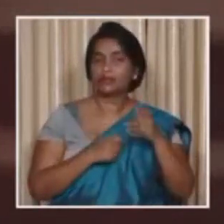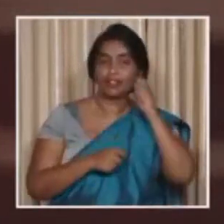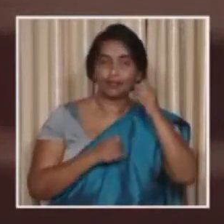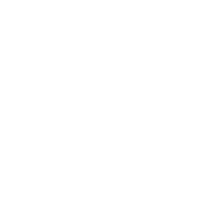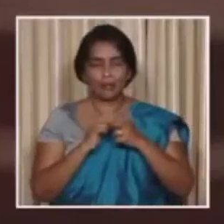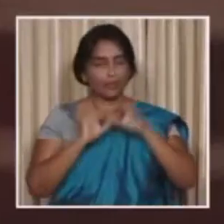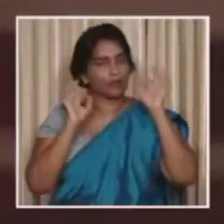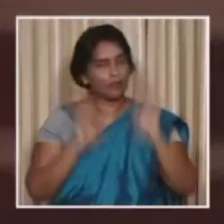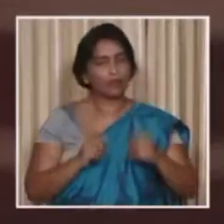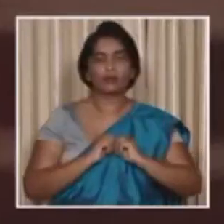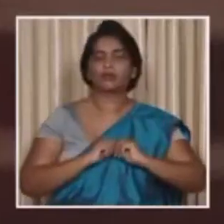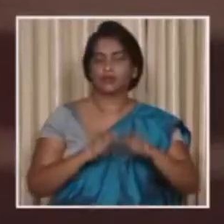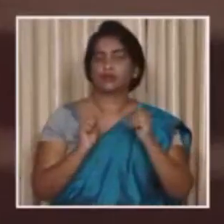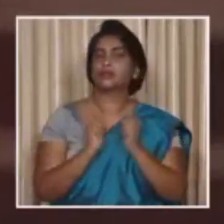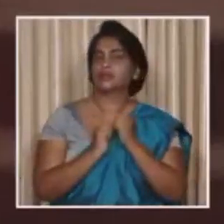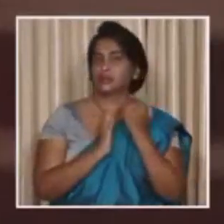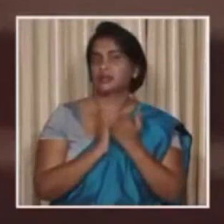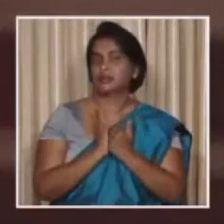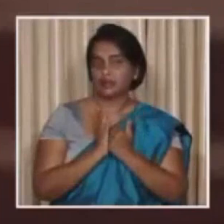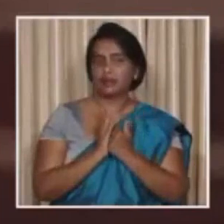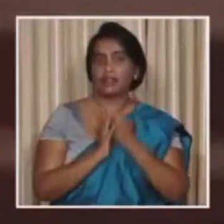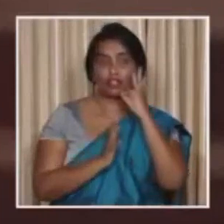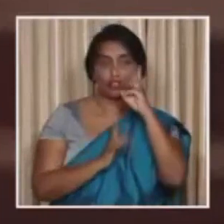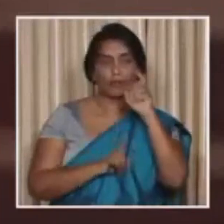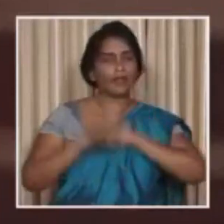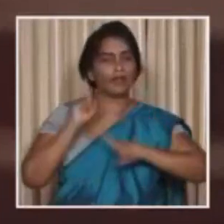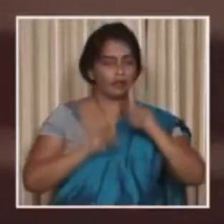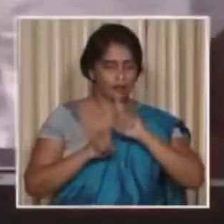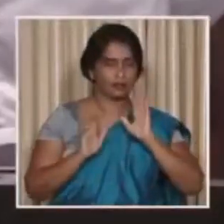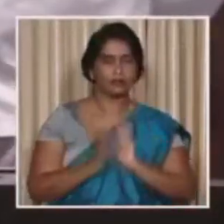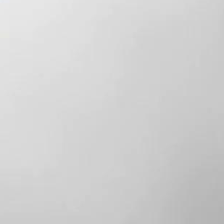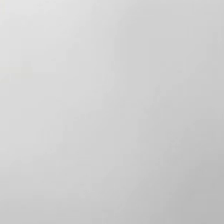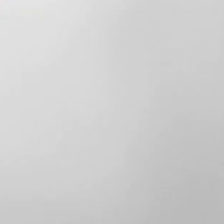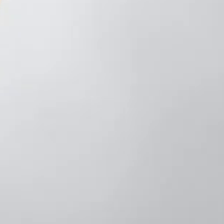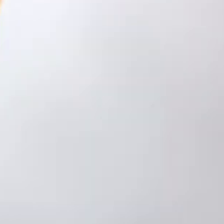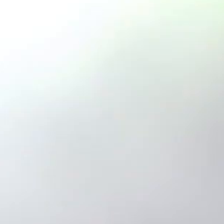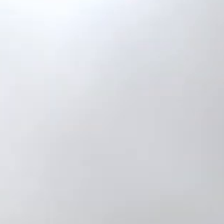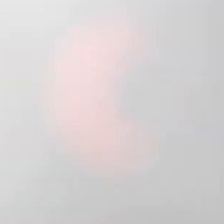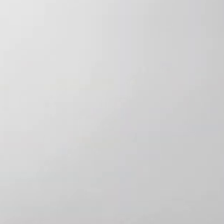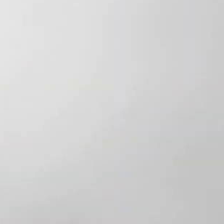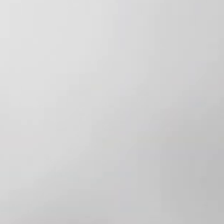අවිත නොවනසේ ක්‍රියාත්මක වෙන වැඩපිළිවෙලක් හදන්න අපි තුනම හදන්න ඇති නේ ඔය එතුමා උත්තර දුන්නනේ